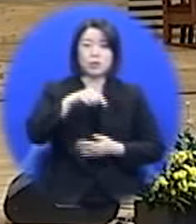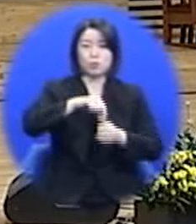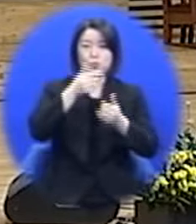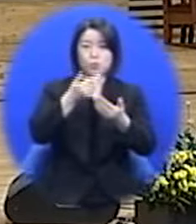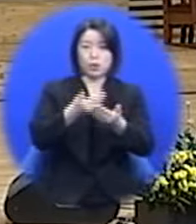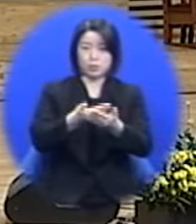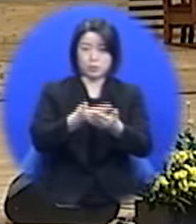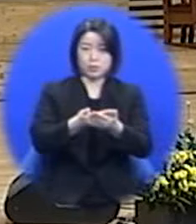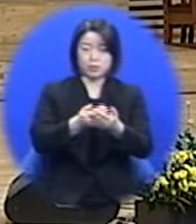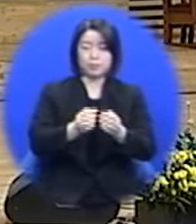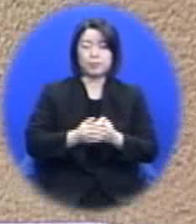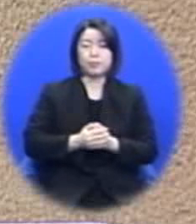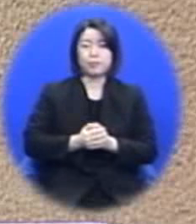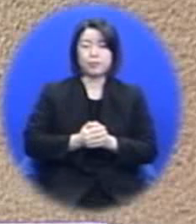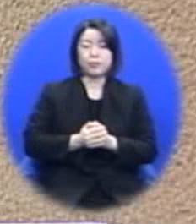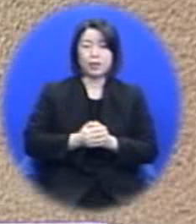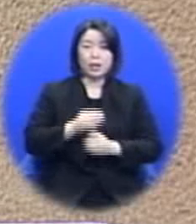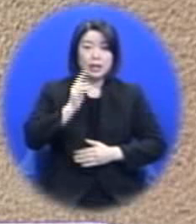대단히 중요한 기도입니다.